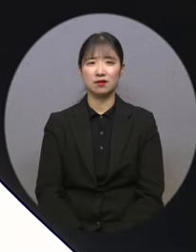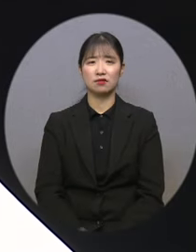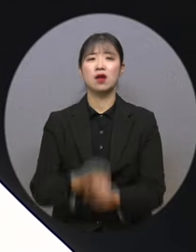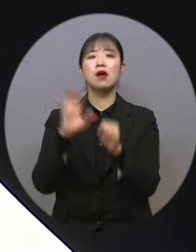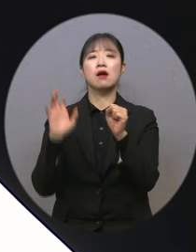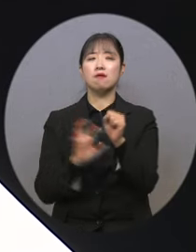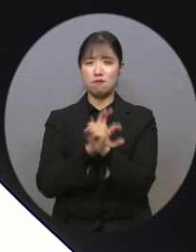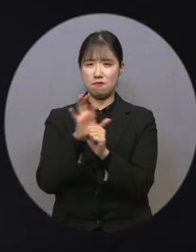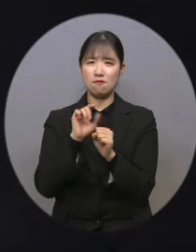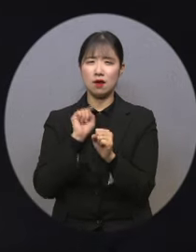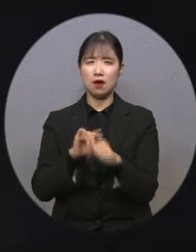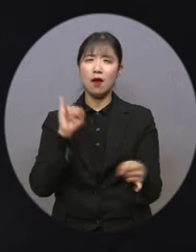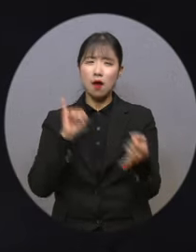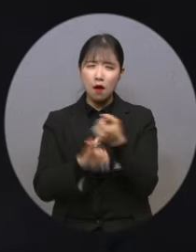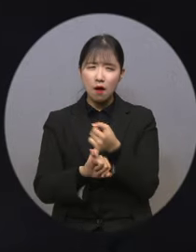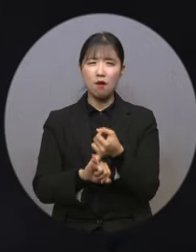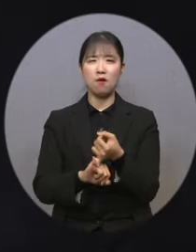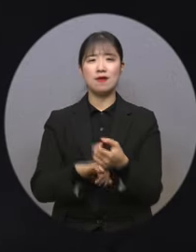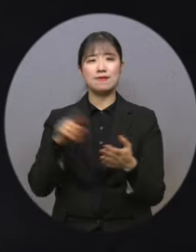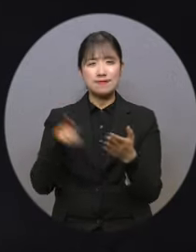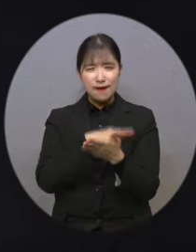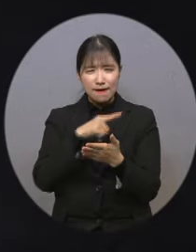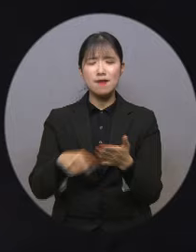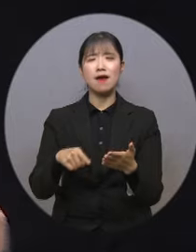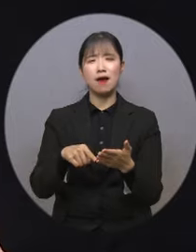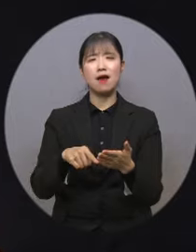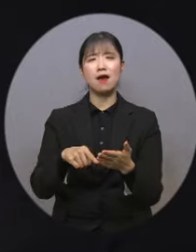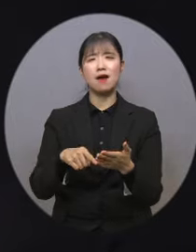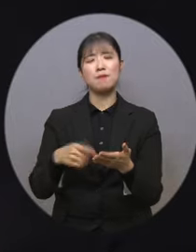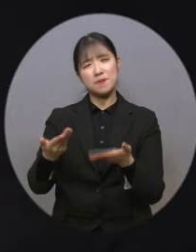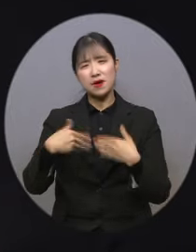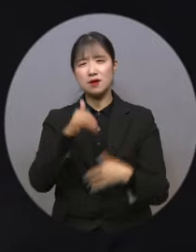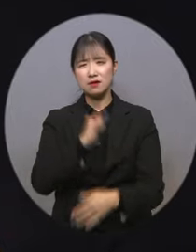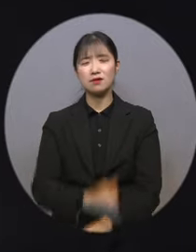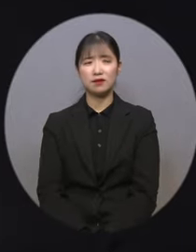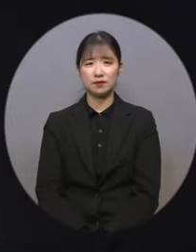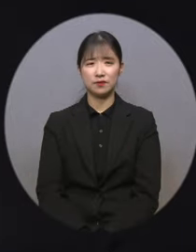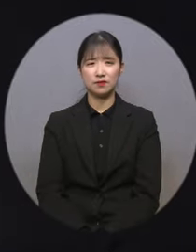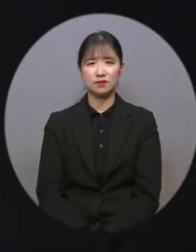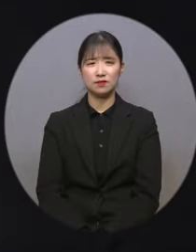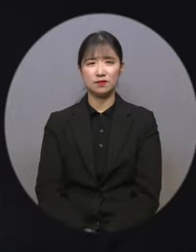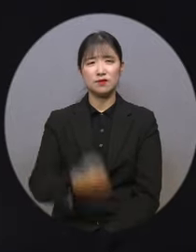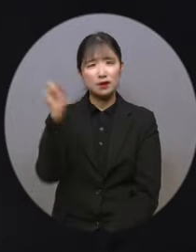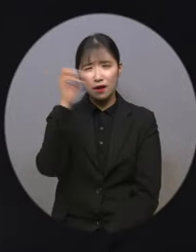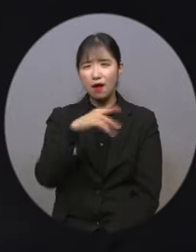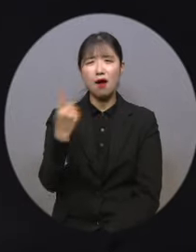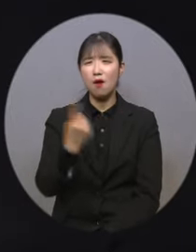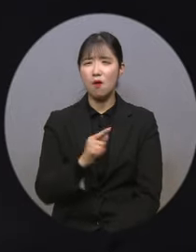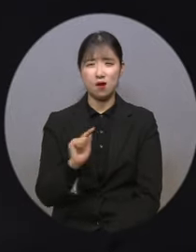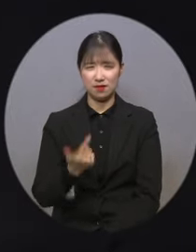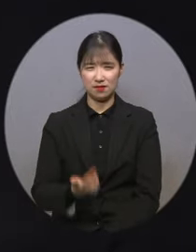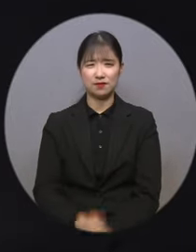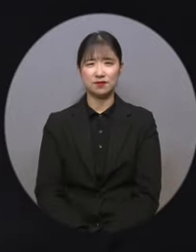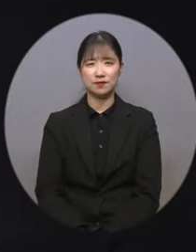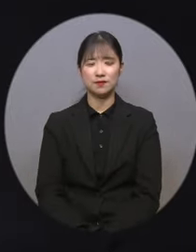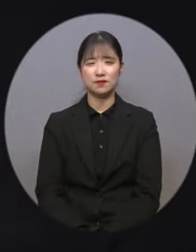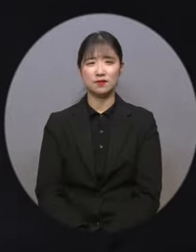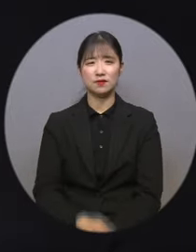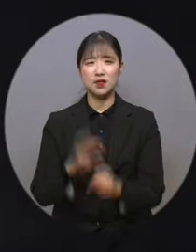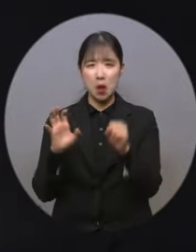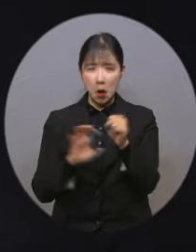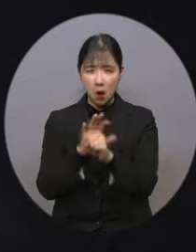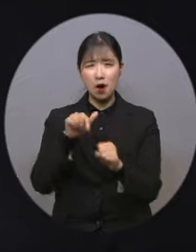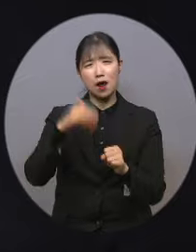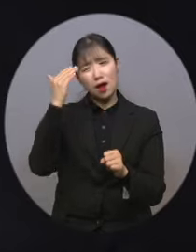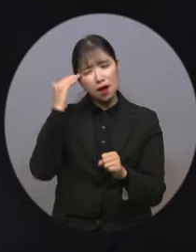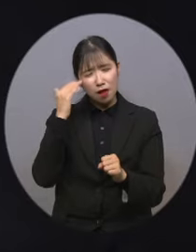반드시 우리한테 무슨 댓가를 지불하고 가게 돼 있어요 그냥 공개 아닙니다 그냥 뭐 우리 코로나가 여기